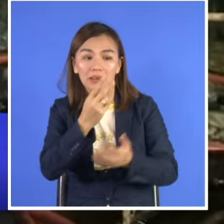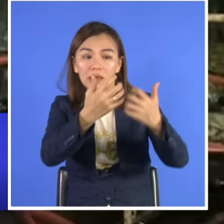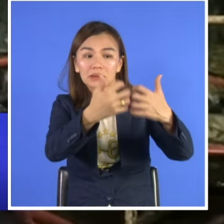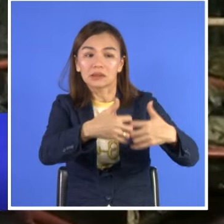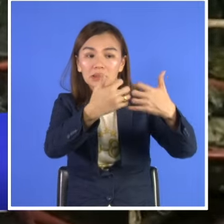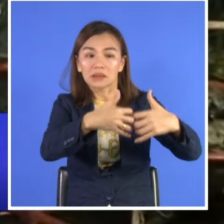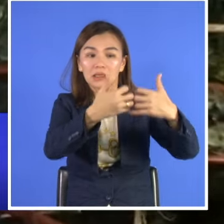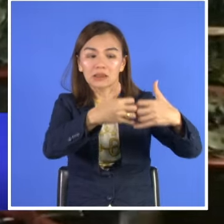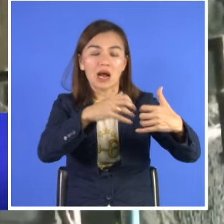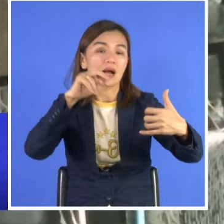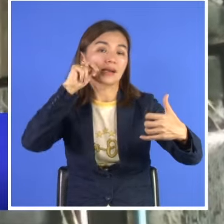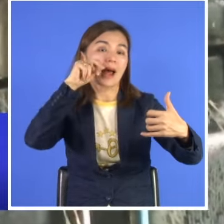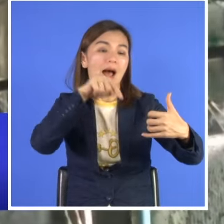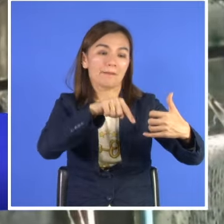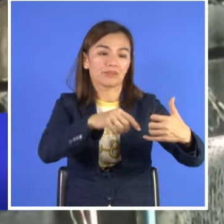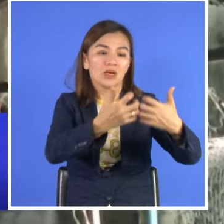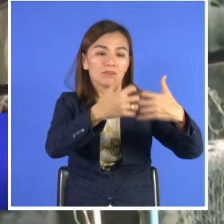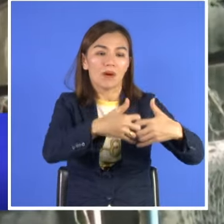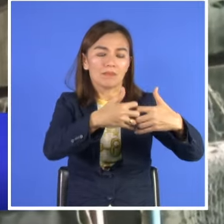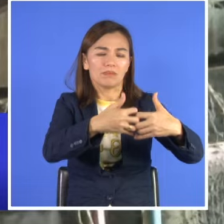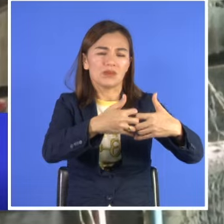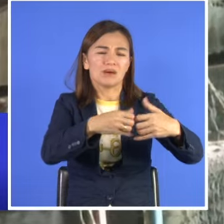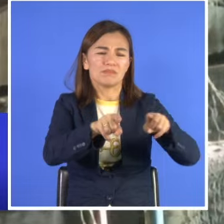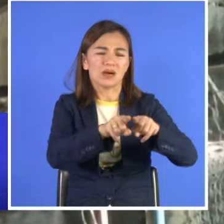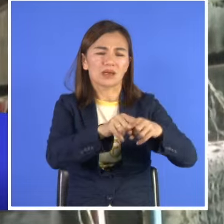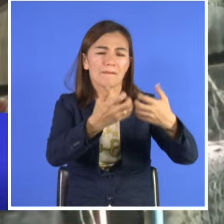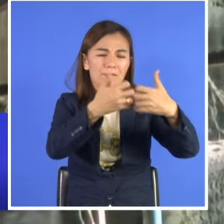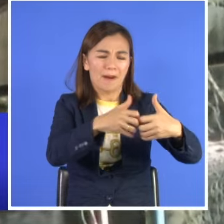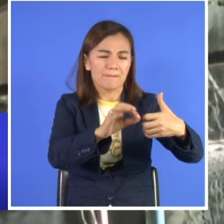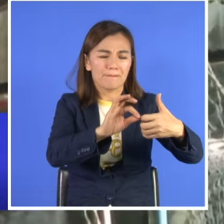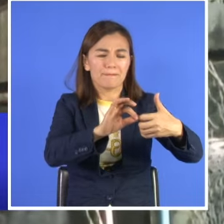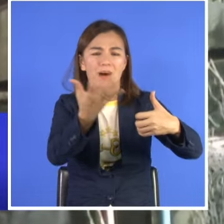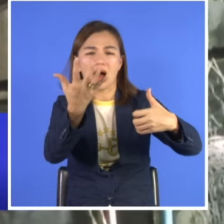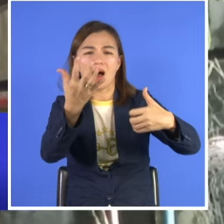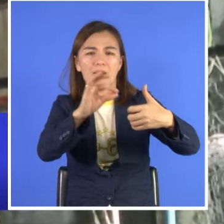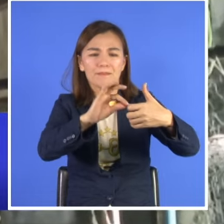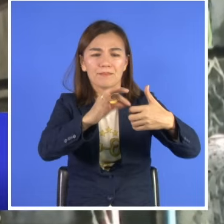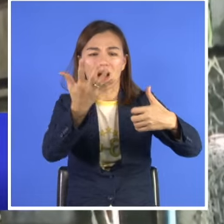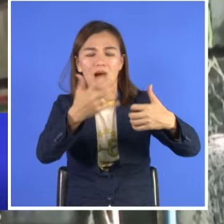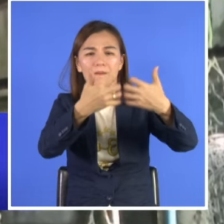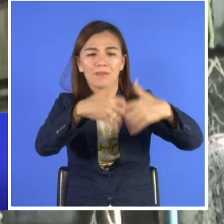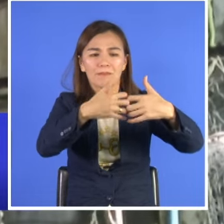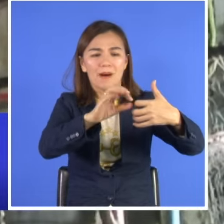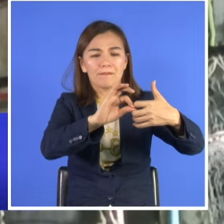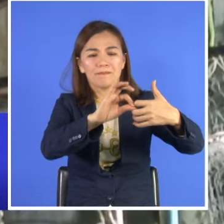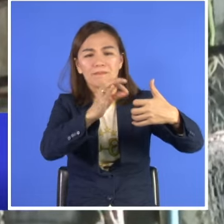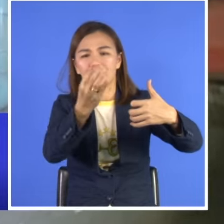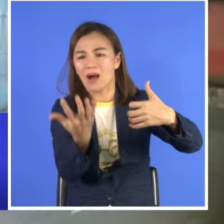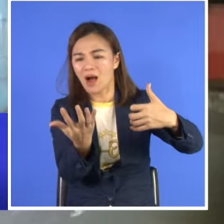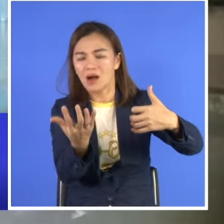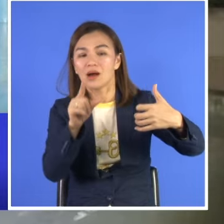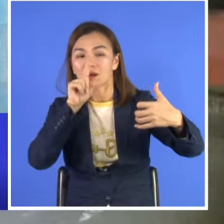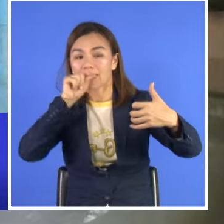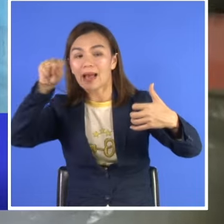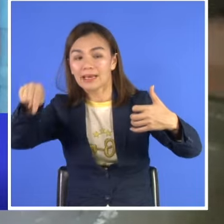บำบัดน้ำเสียเนี่ยนะฮะมันสำลักแล้วก็เกิดสะเก็ดไฟขึ้นมาแล้วก็ไอ้สะเก็ดไฟที่ว่านี้มันก็กระเด็นออกมาตกใส่เร้าไก่